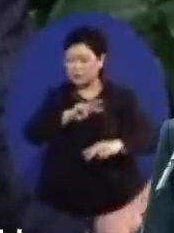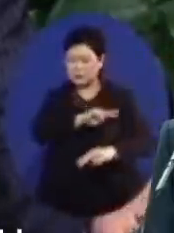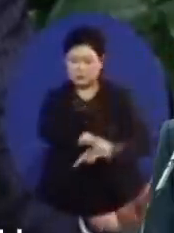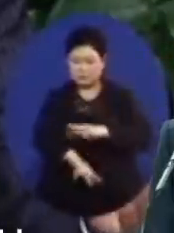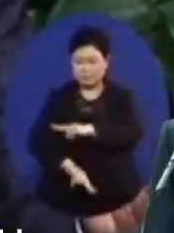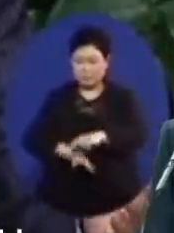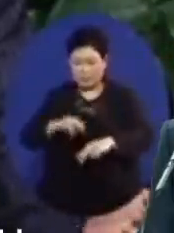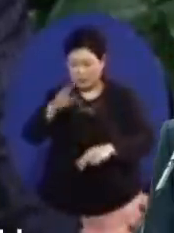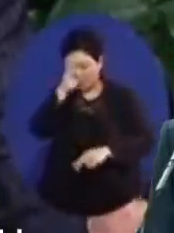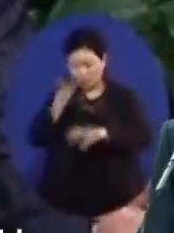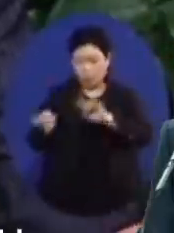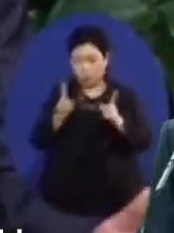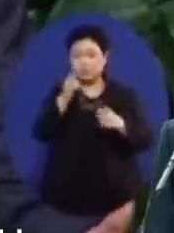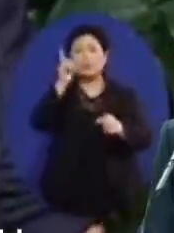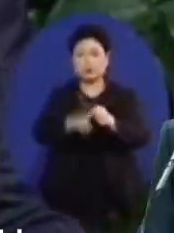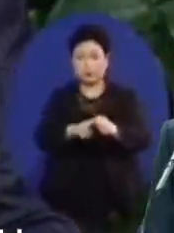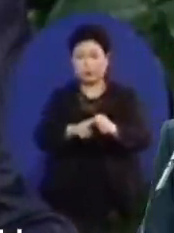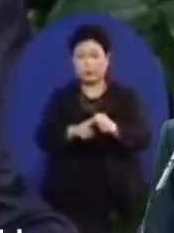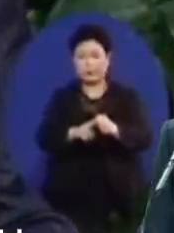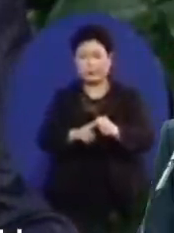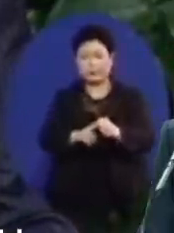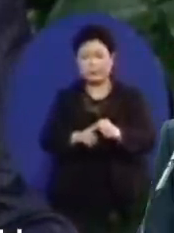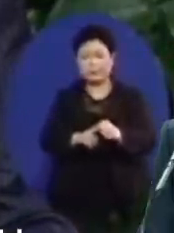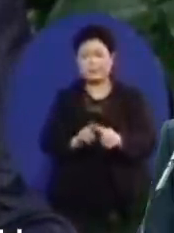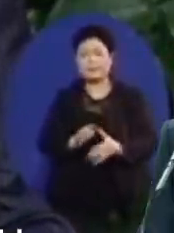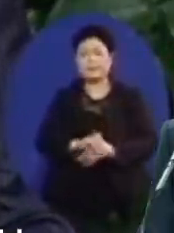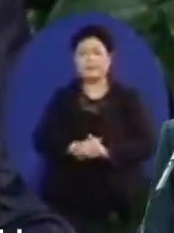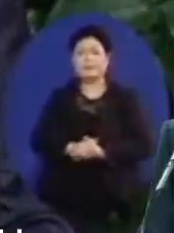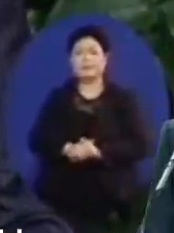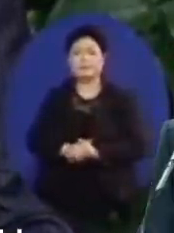병이 고침받기 위해서 그렇게 했다.